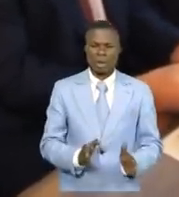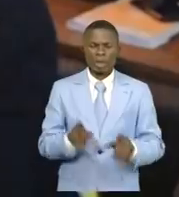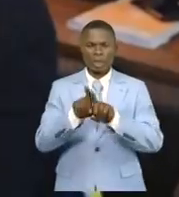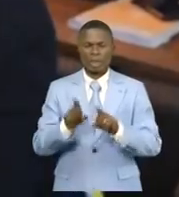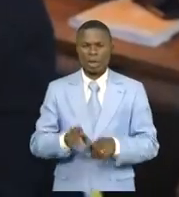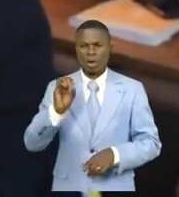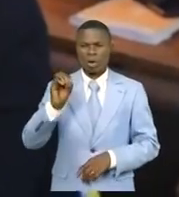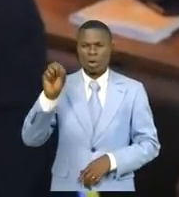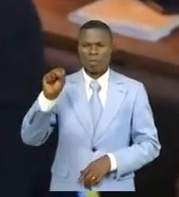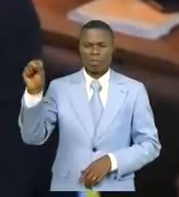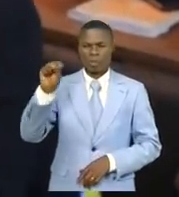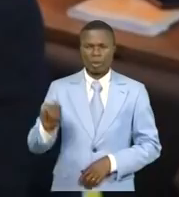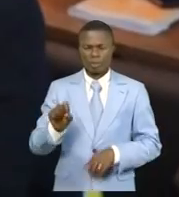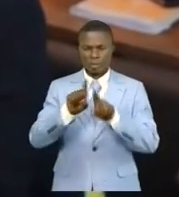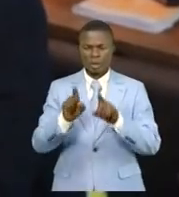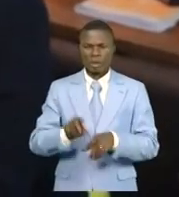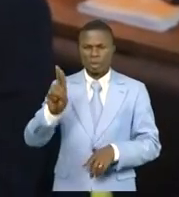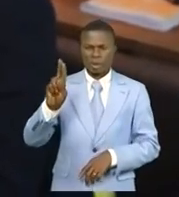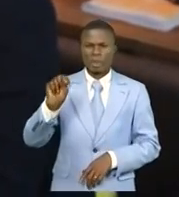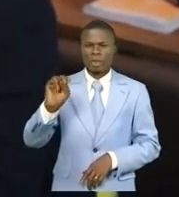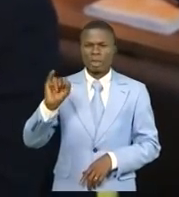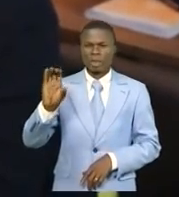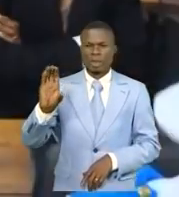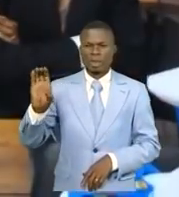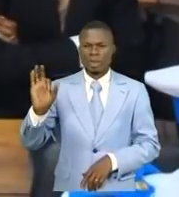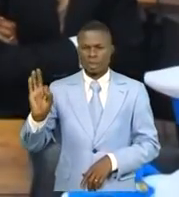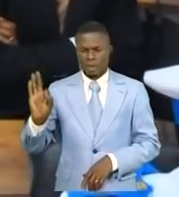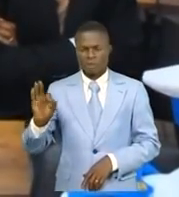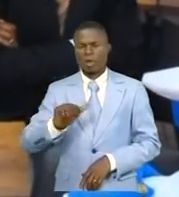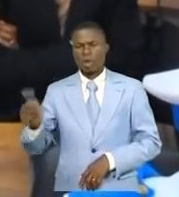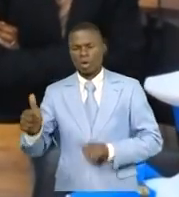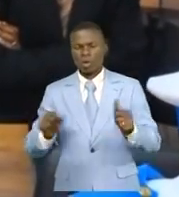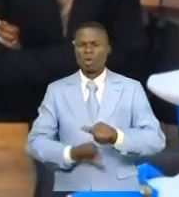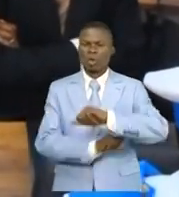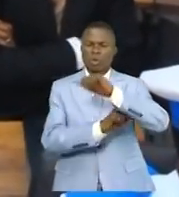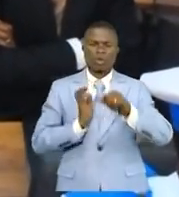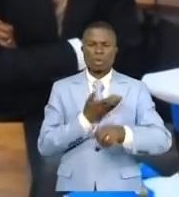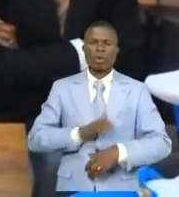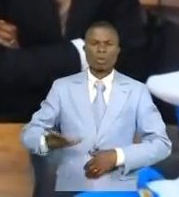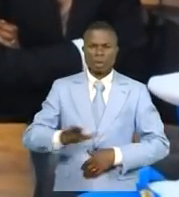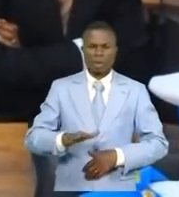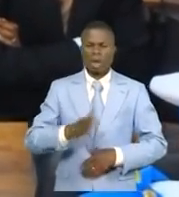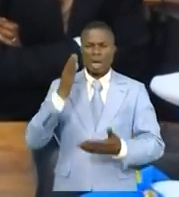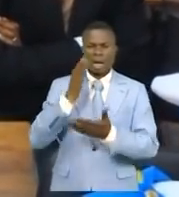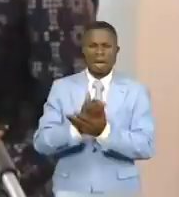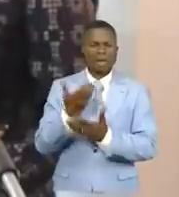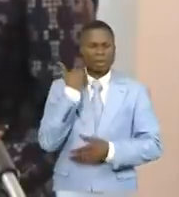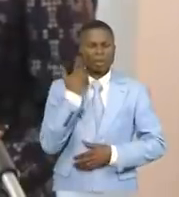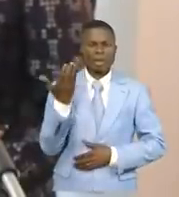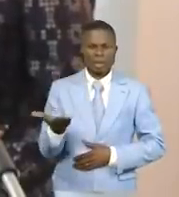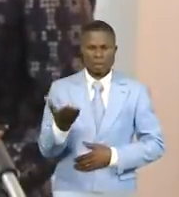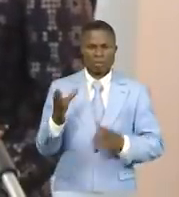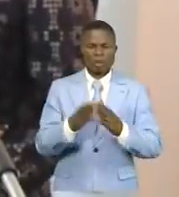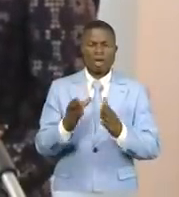l'OMS, Gavi, UNICEF, PAT et autres, qui ont appuyé la RDC à lutter contre cette pandémie, avec